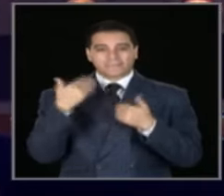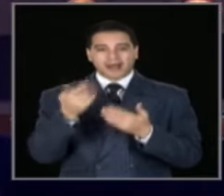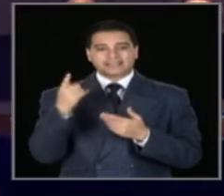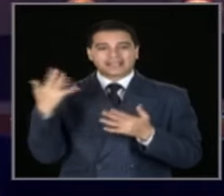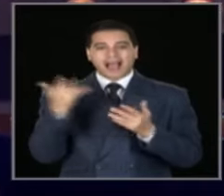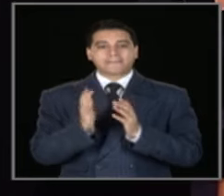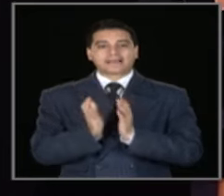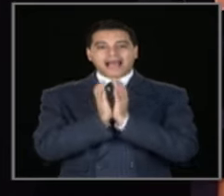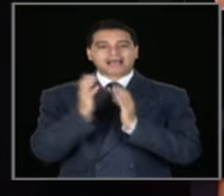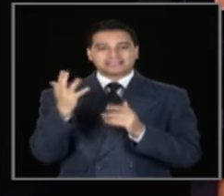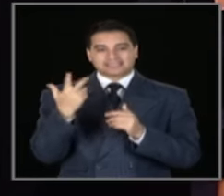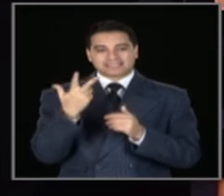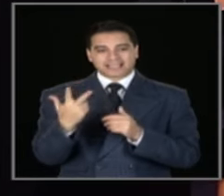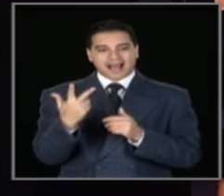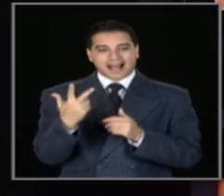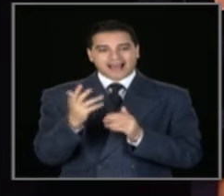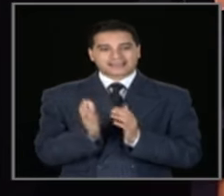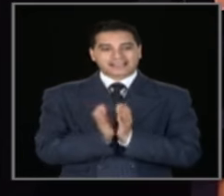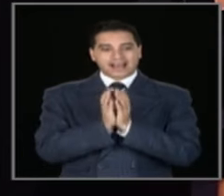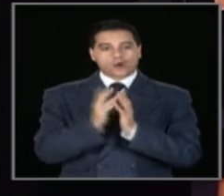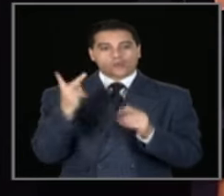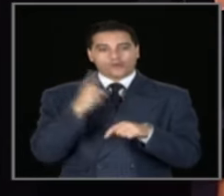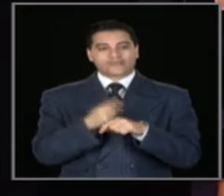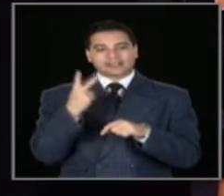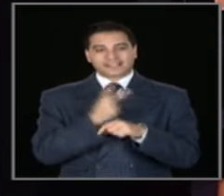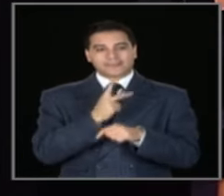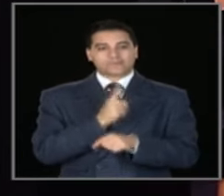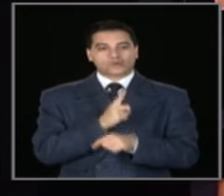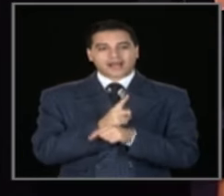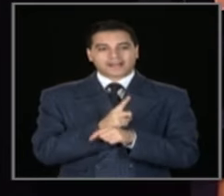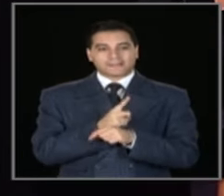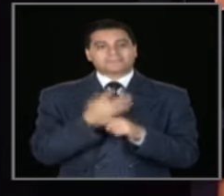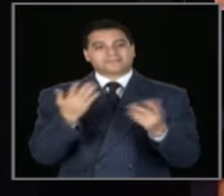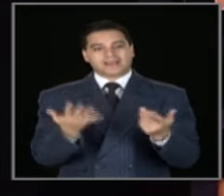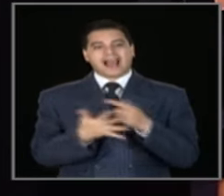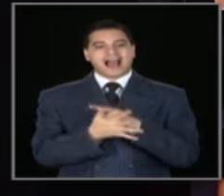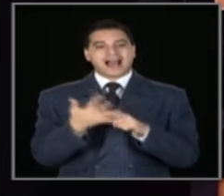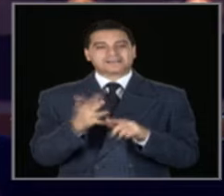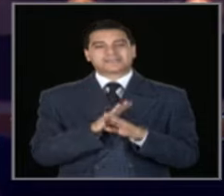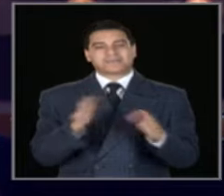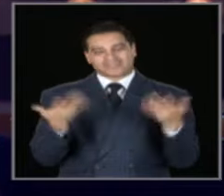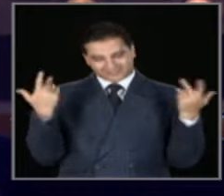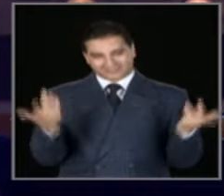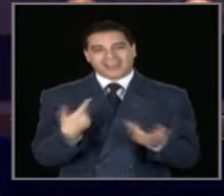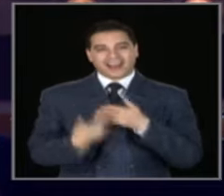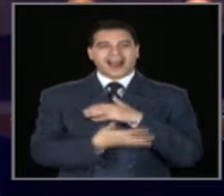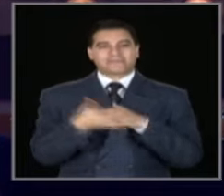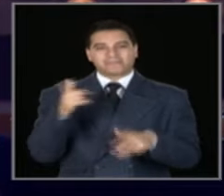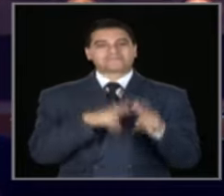كم كاس من العباقرة؟ 3 لاعب وفي 2 مدرب، يعني شفت 5 بس. طيب بيقول لك انا غلبان في